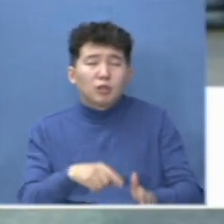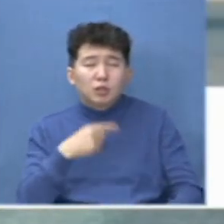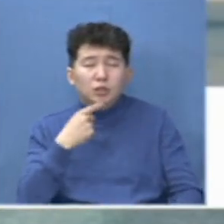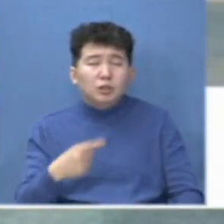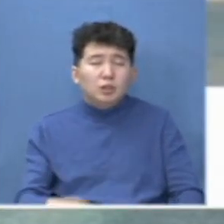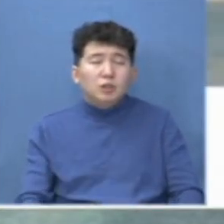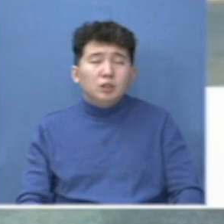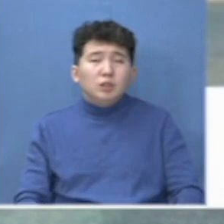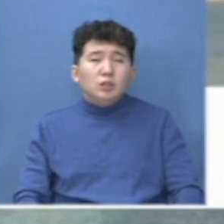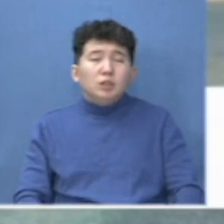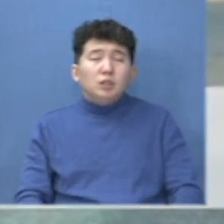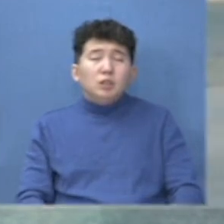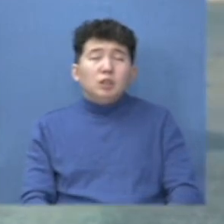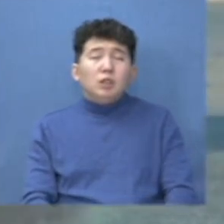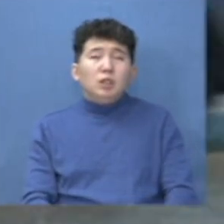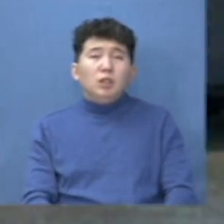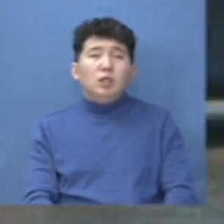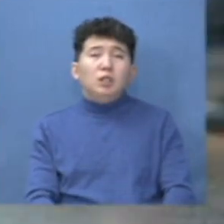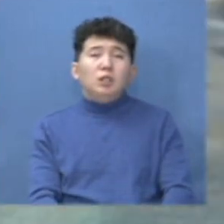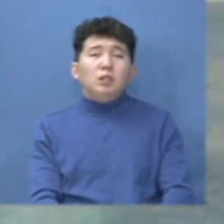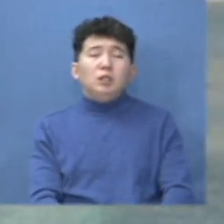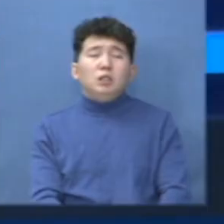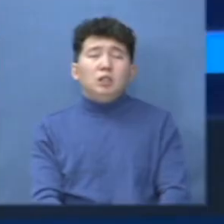дельна стругазаева Максат нигметов алтек-парад